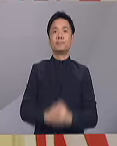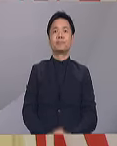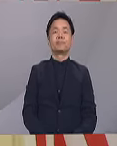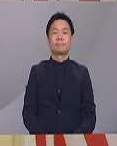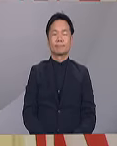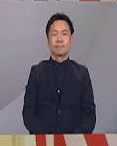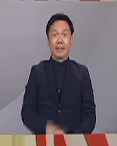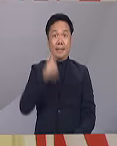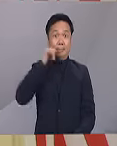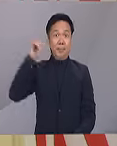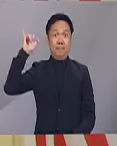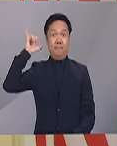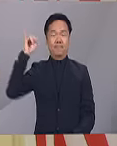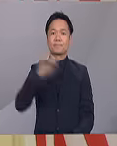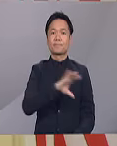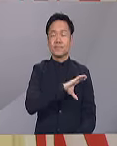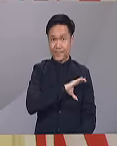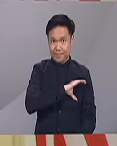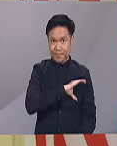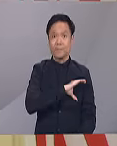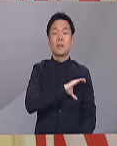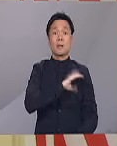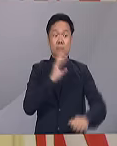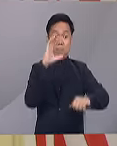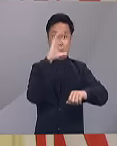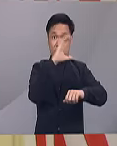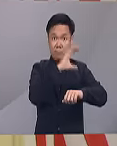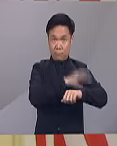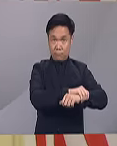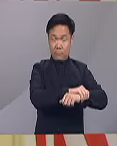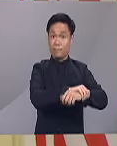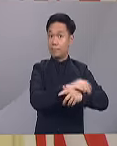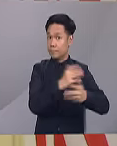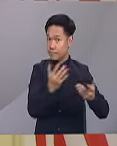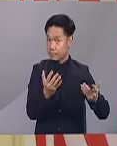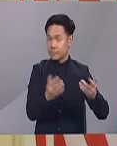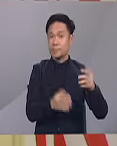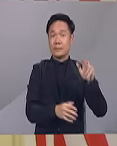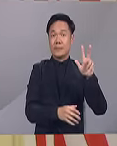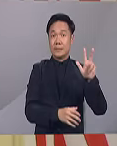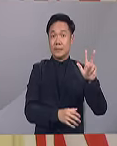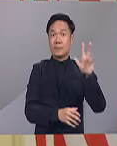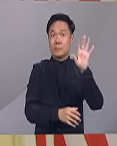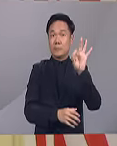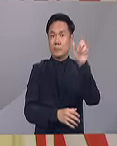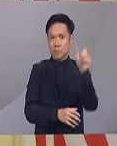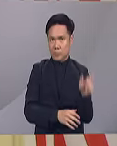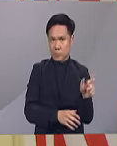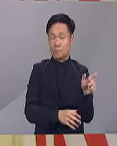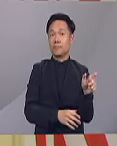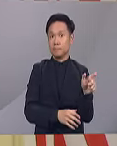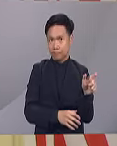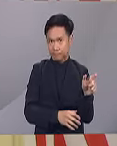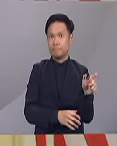Semalam, PDRM telah menahan seramai 39 individu